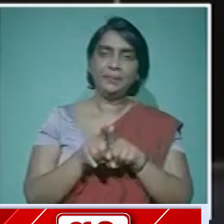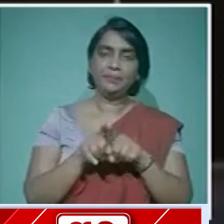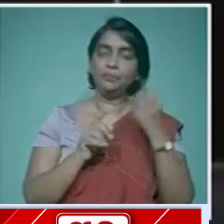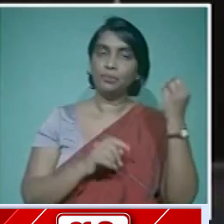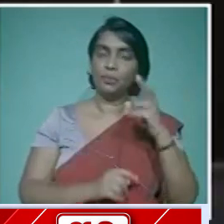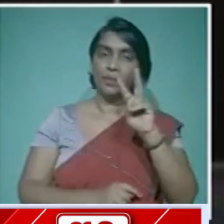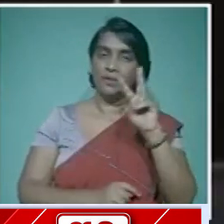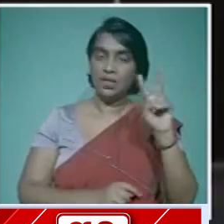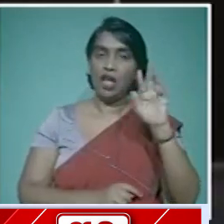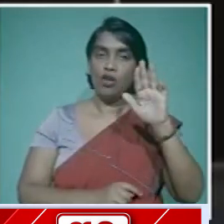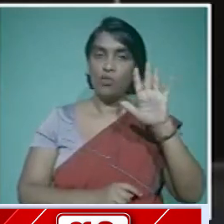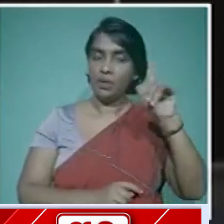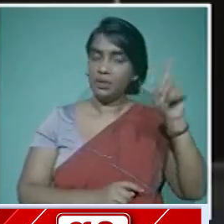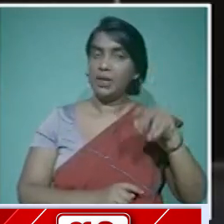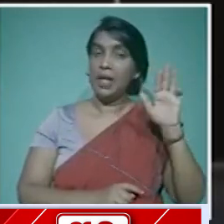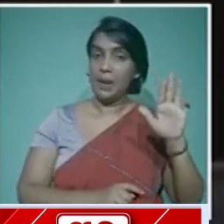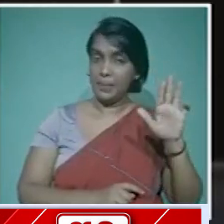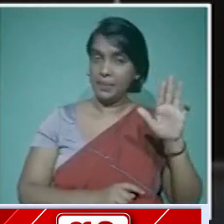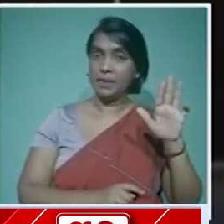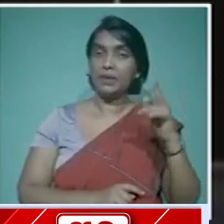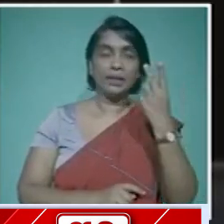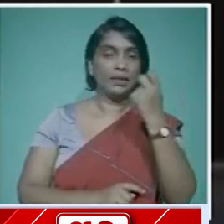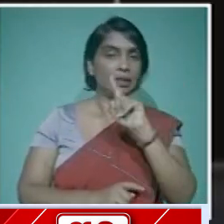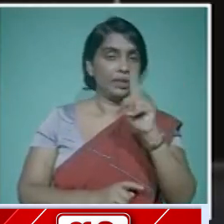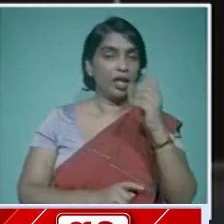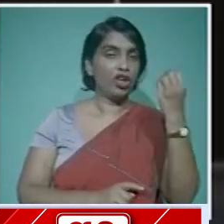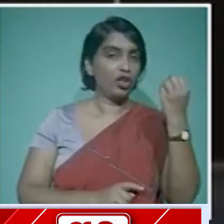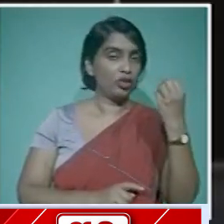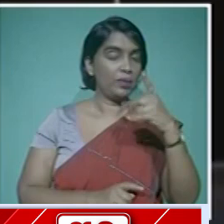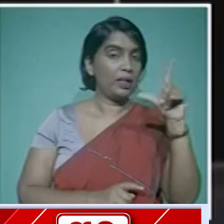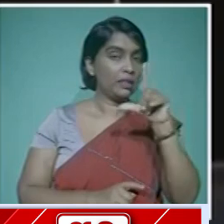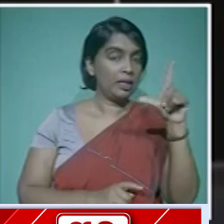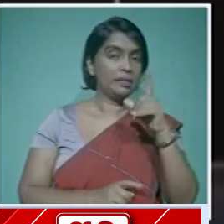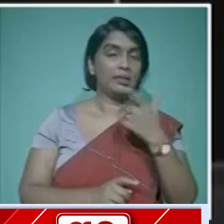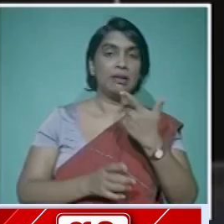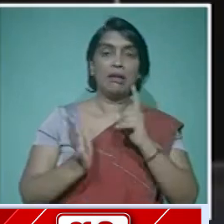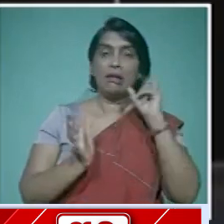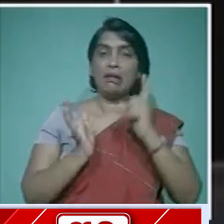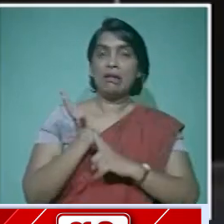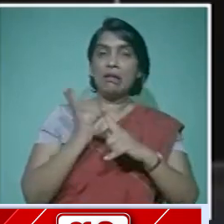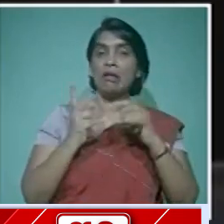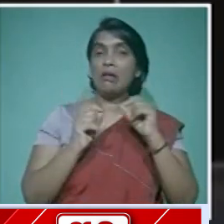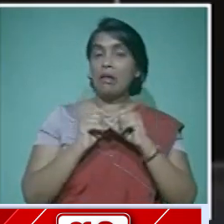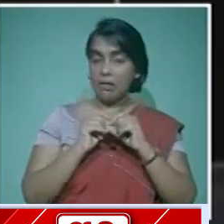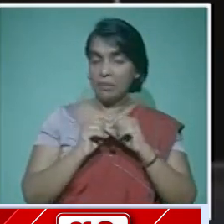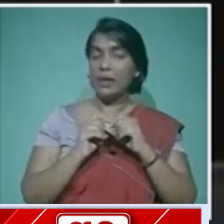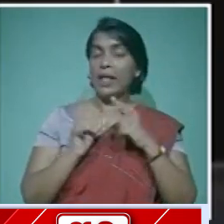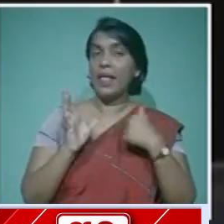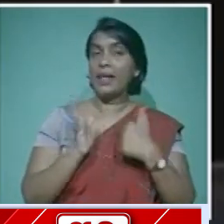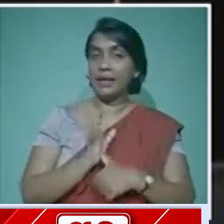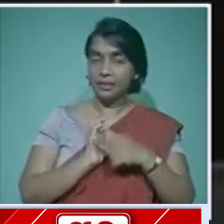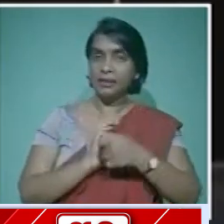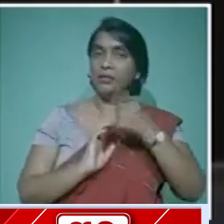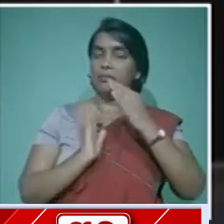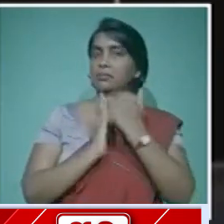අංක 22.95 ඇලිරක් 9 2010 අංක 17 දරන කැසිනෝ ව්‍යාපාර නියාමන කිරීමේ පනතේ